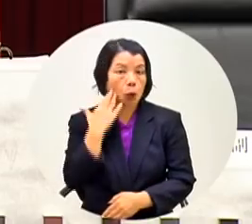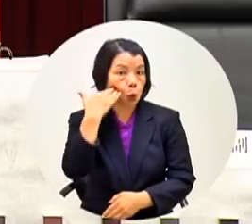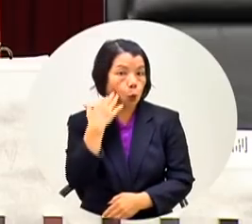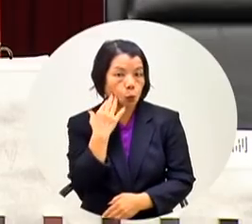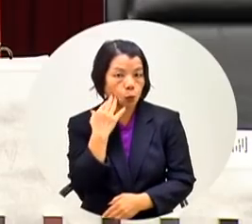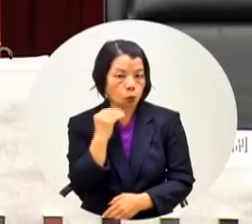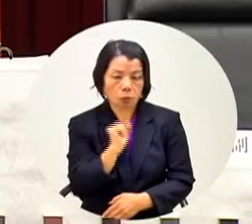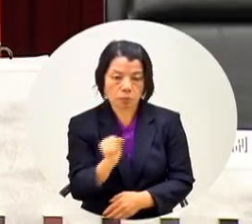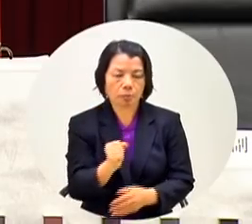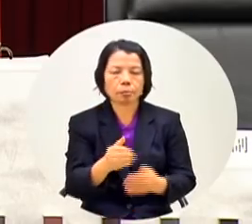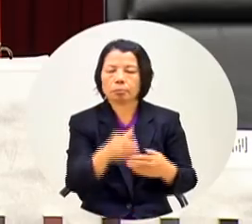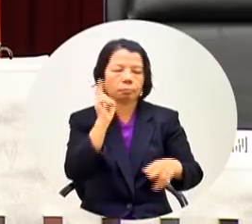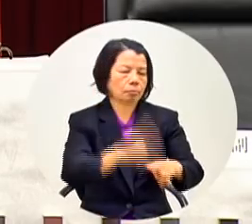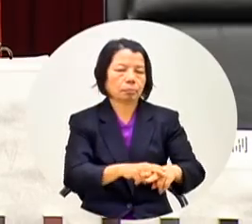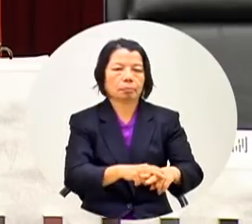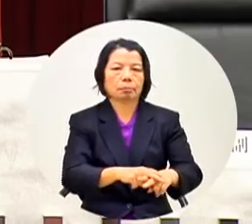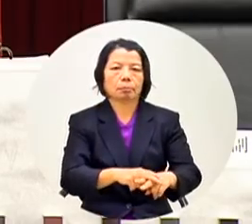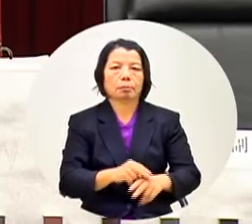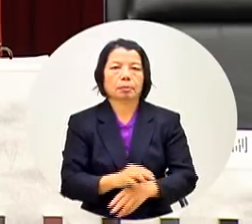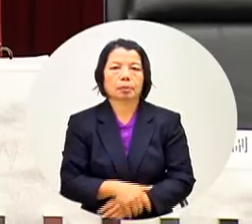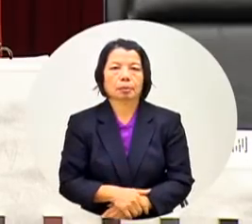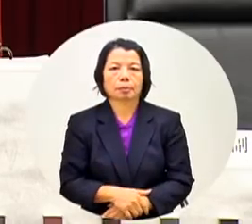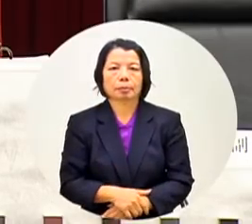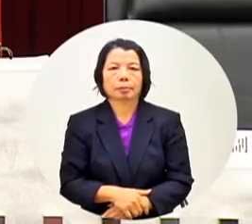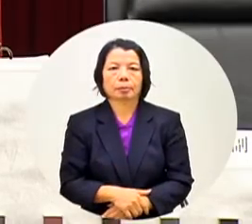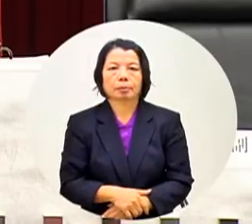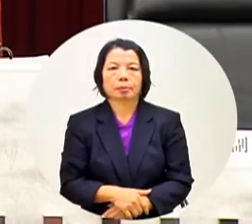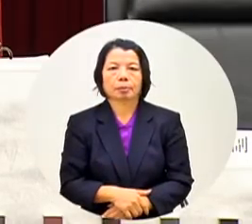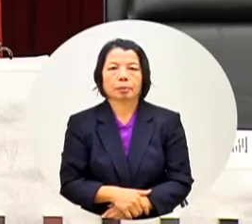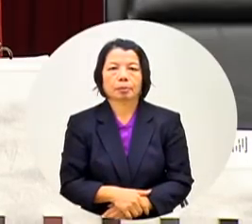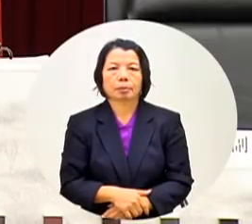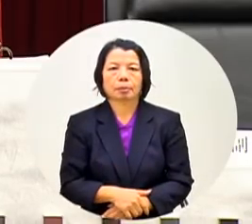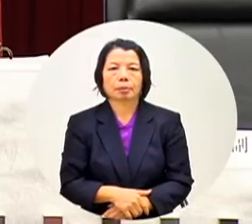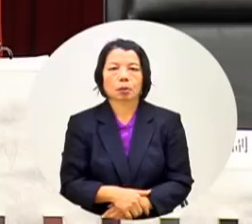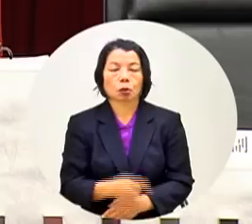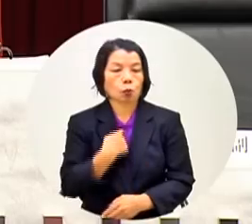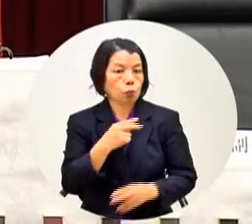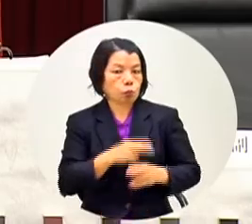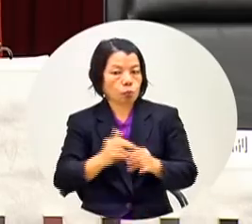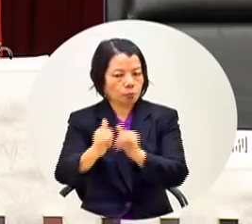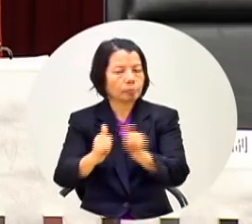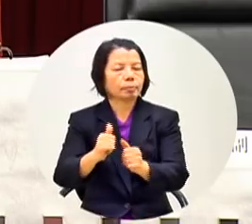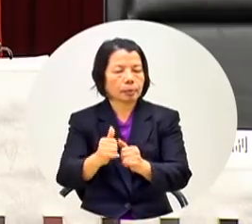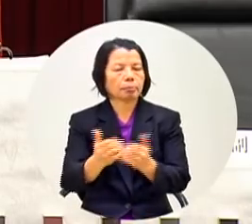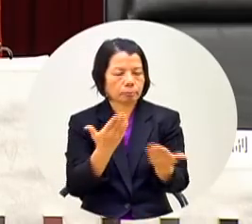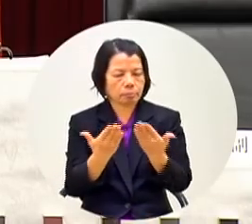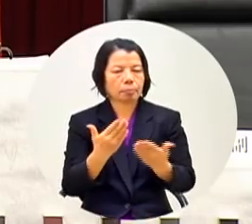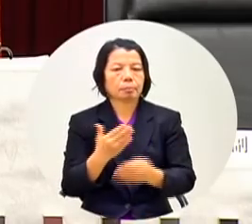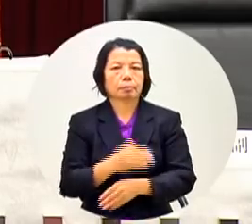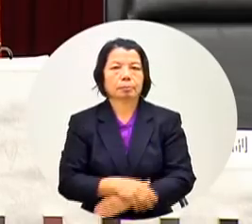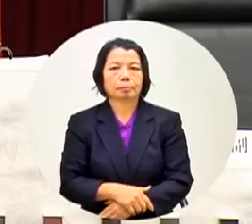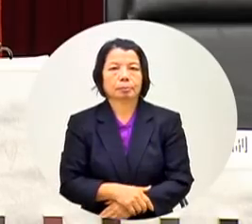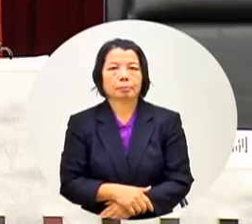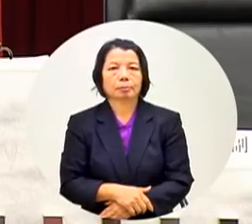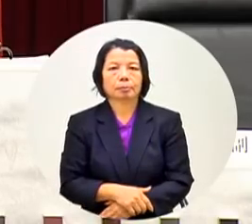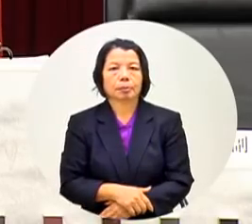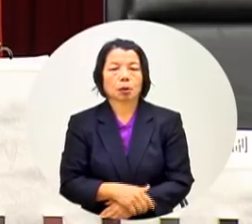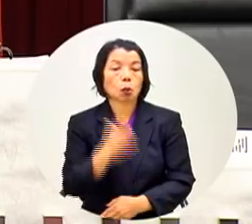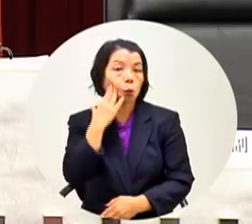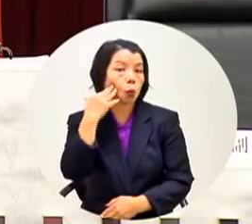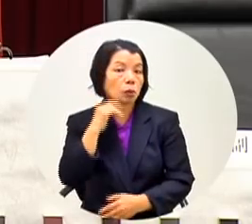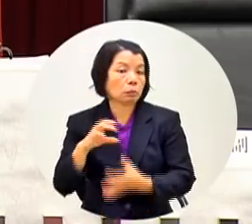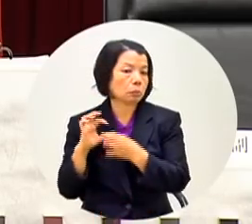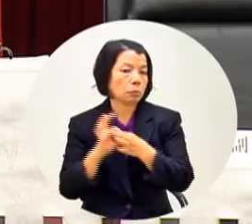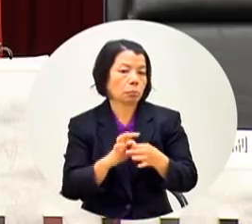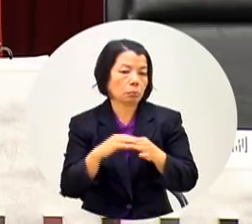物通通迄落。啊，我相信百姓。我哪会体谅，对不对啦？啊，无你继续安尼落去，你若像恁这个速度落，要搁拖几年